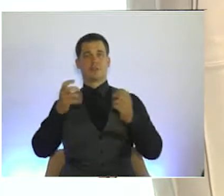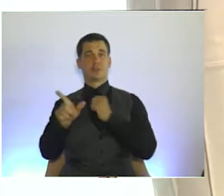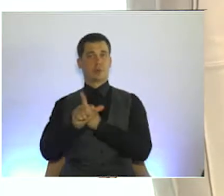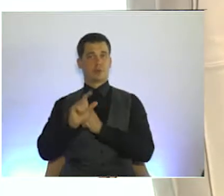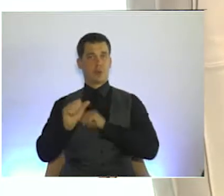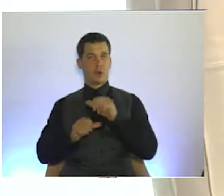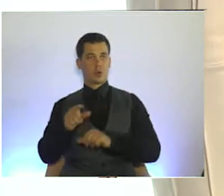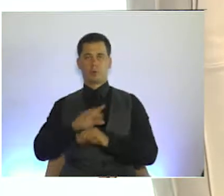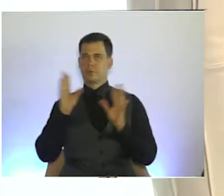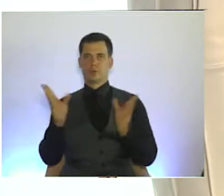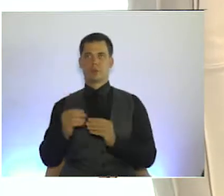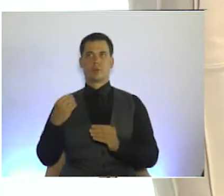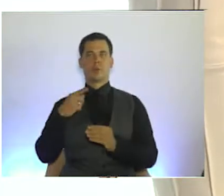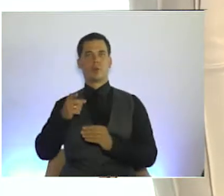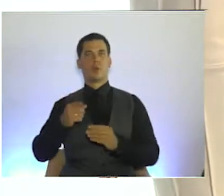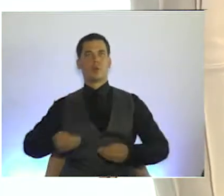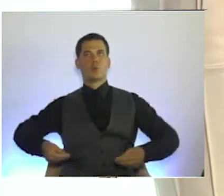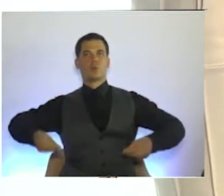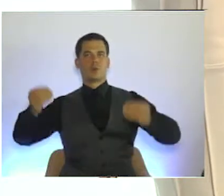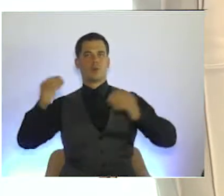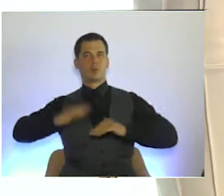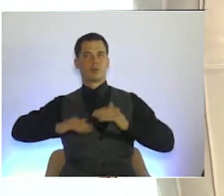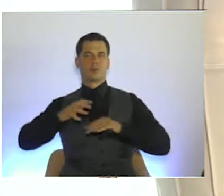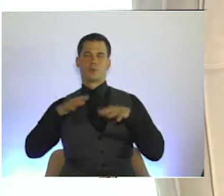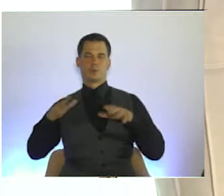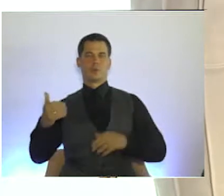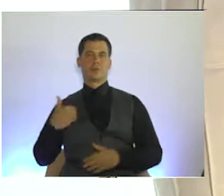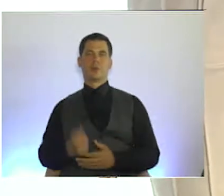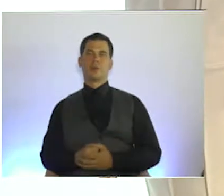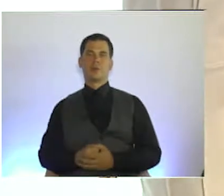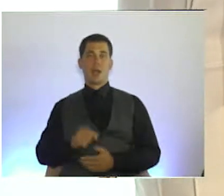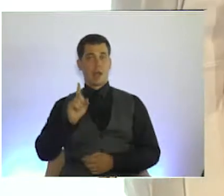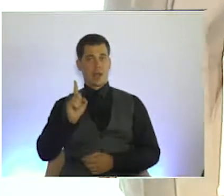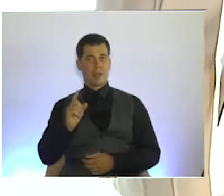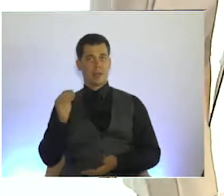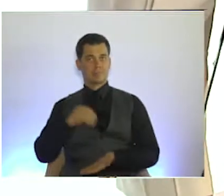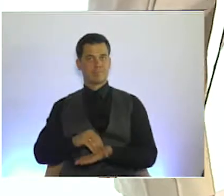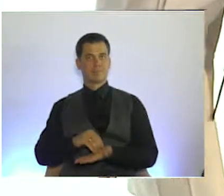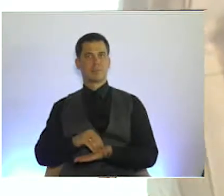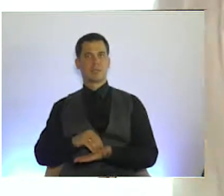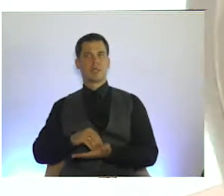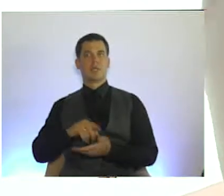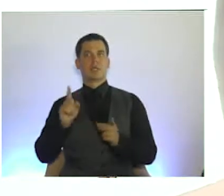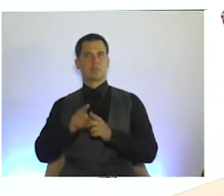A debatę poprowadzi pan Artur Andrysiak, członek zarządu Agencji Rozwoju Mazowsza. Zapraszam.